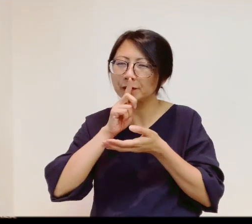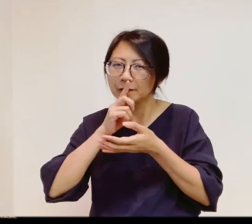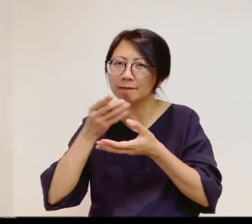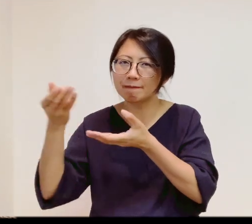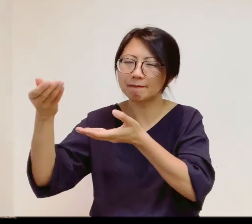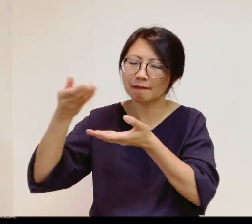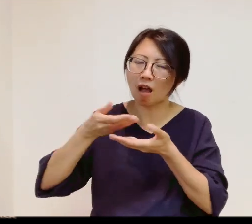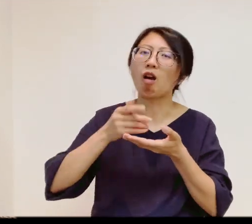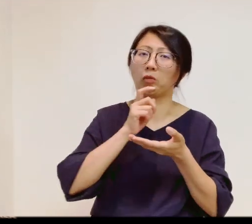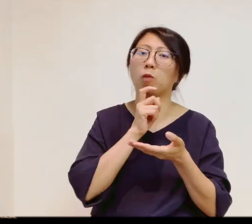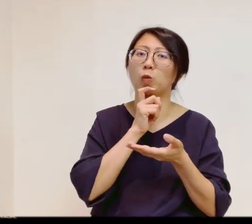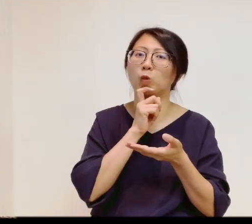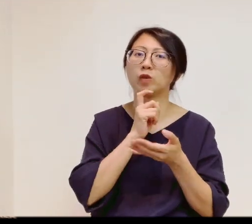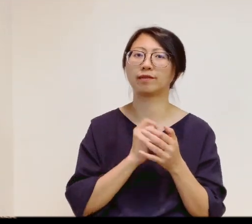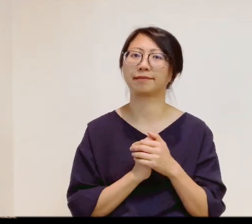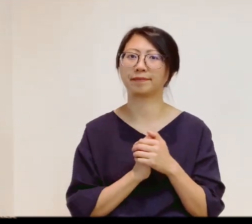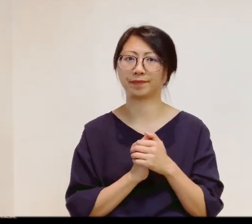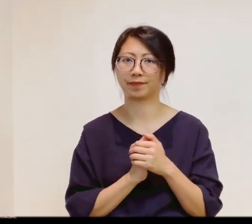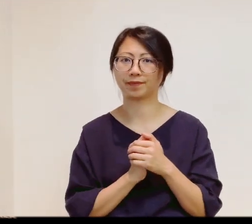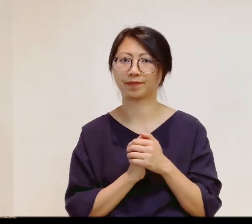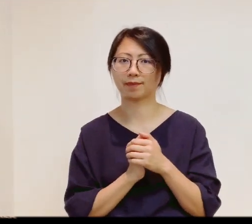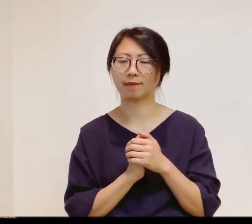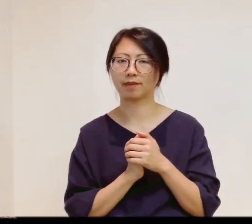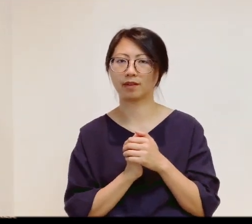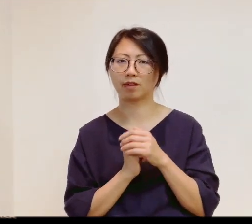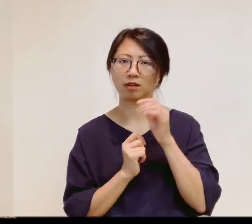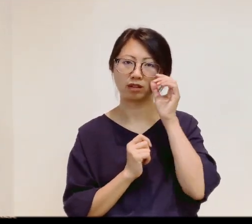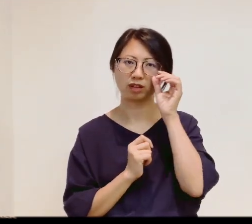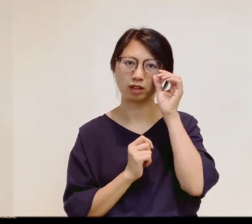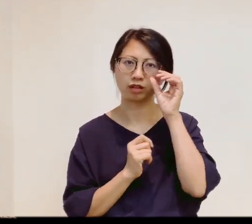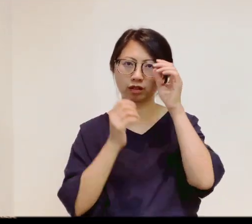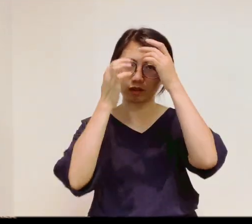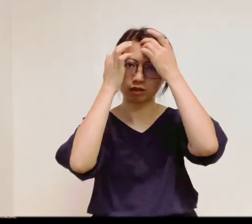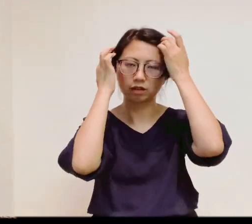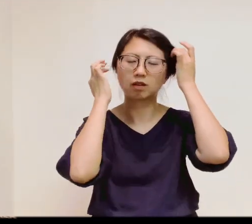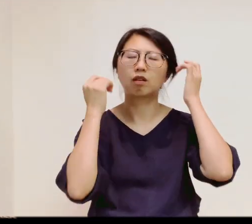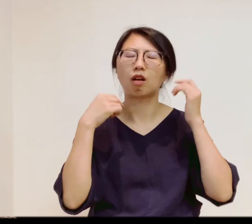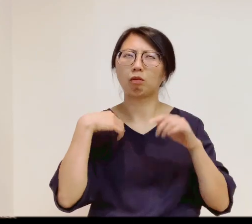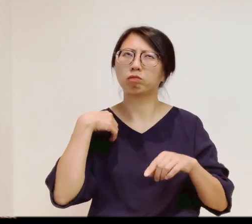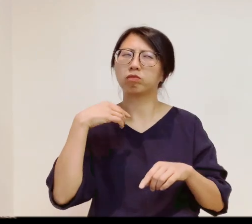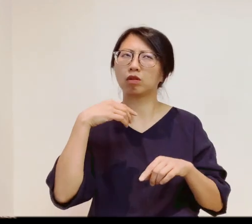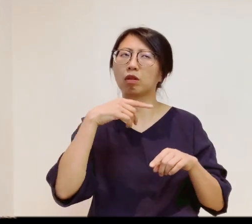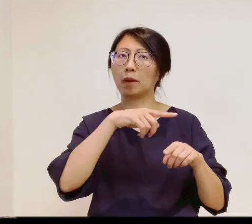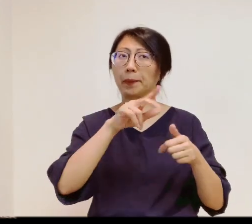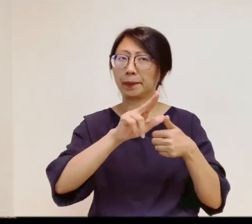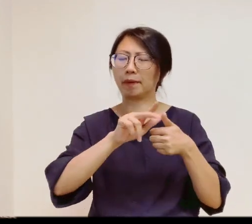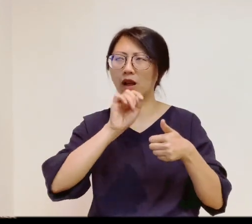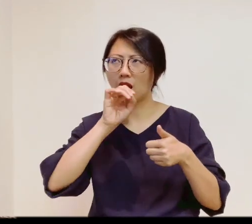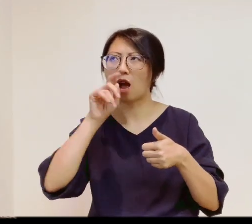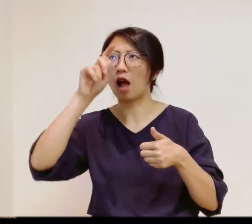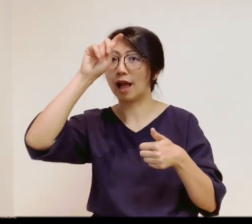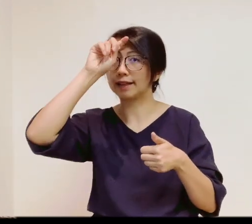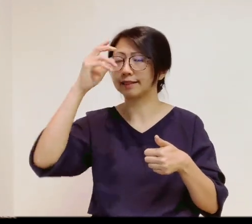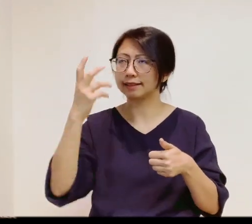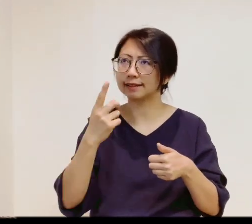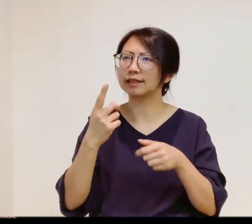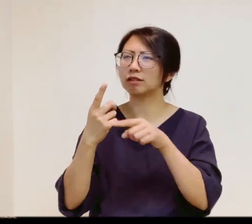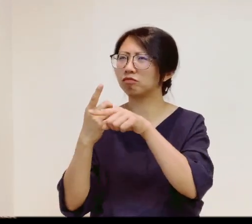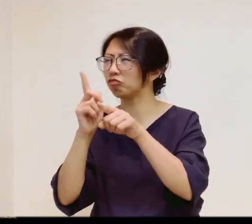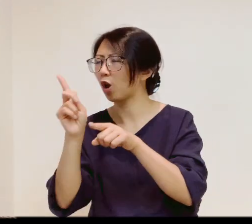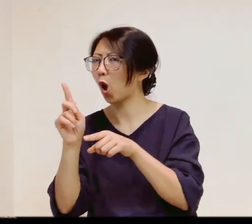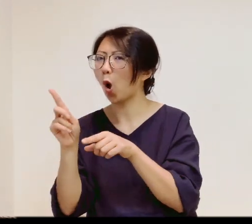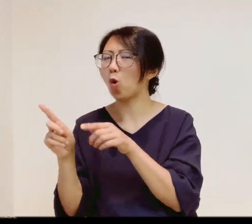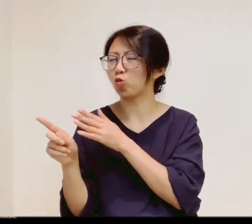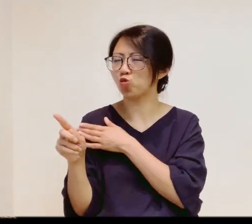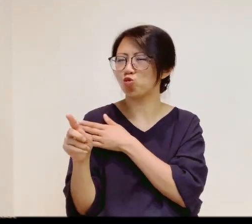食。啊、甚至是有些人咧，係有一個士兵最嬲尾喺一個工廠裏邊，佢唔係正式嘅士兵啦，